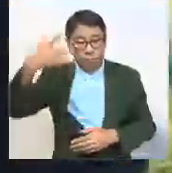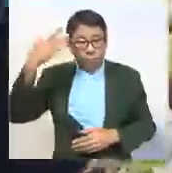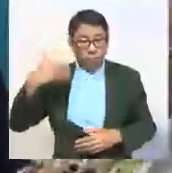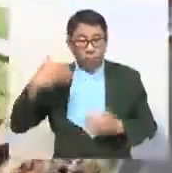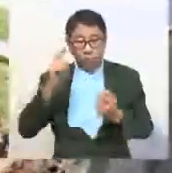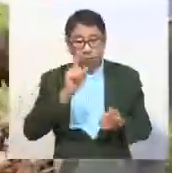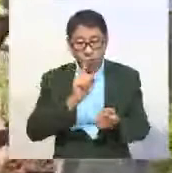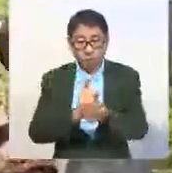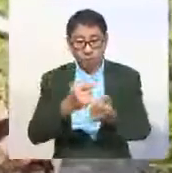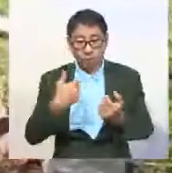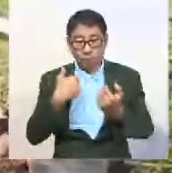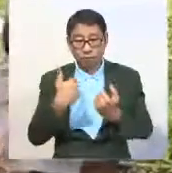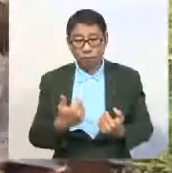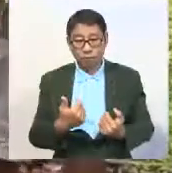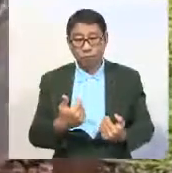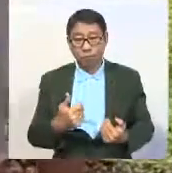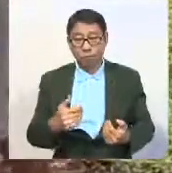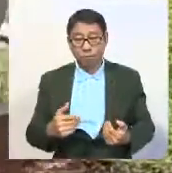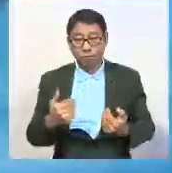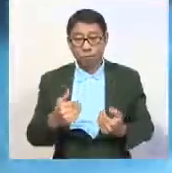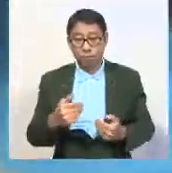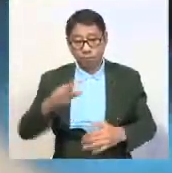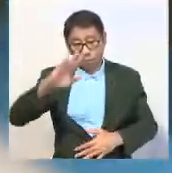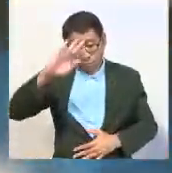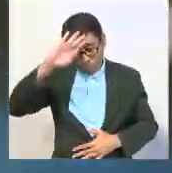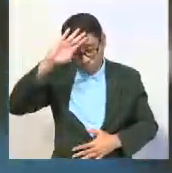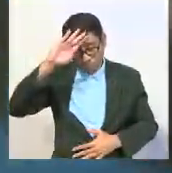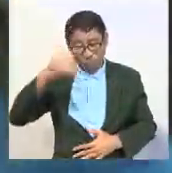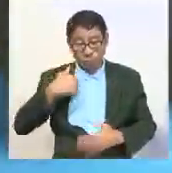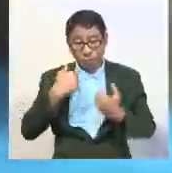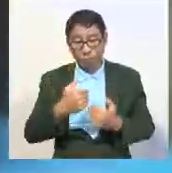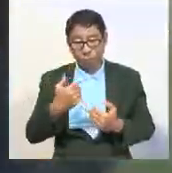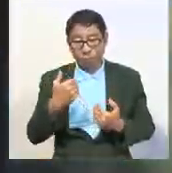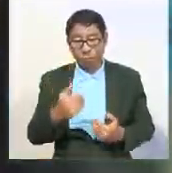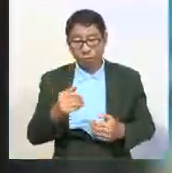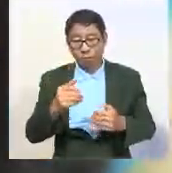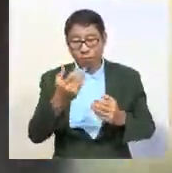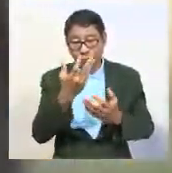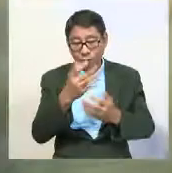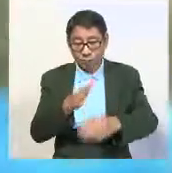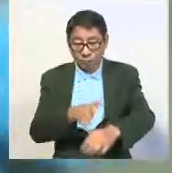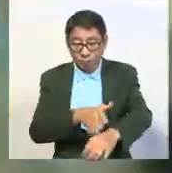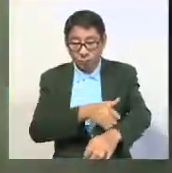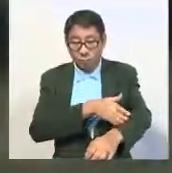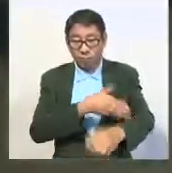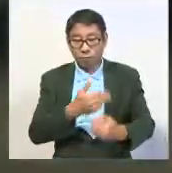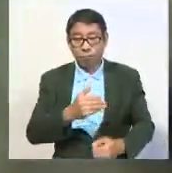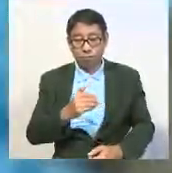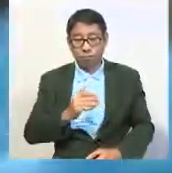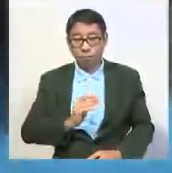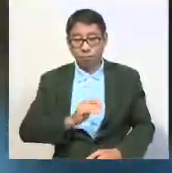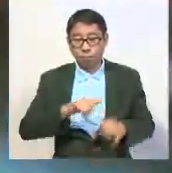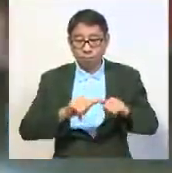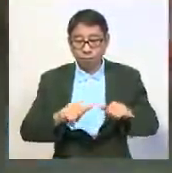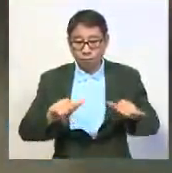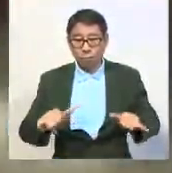จากที่เคยเจอมาส่วนใหญ่เนี่ยจะมีอาการป่วยและมีการเคลื่อนไหวที่ช้าหรือไม่ก็อยู่นิ่งๆ